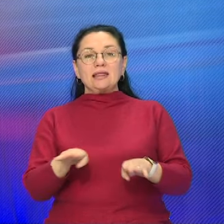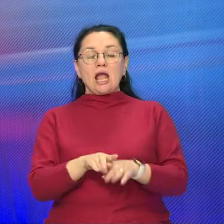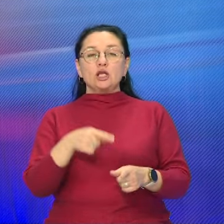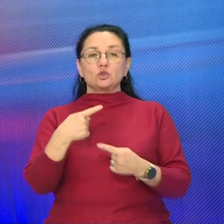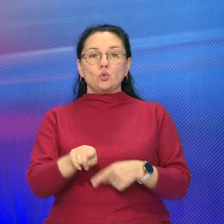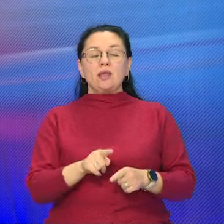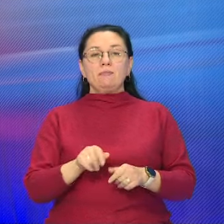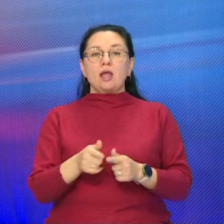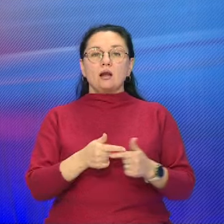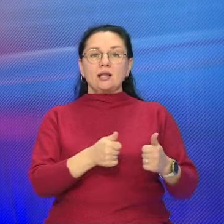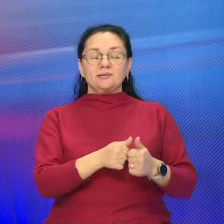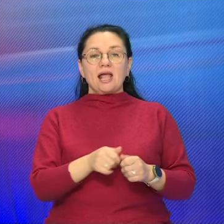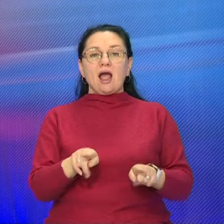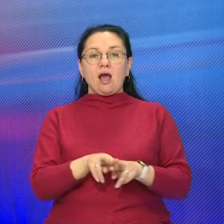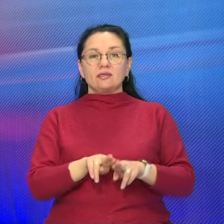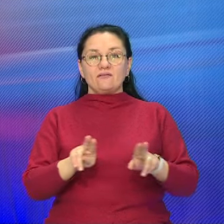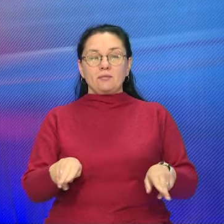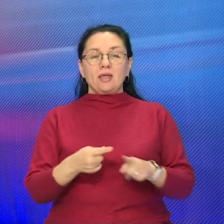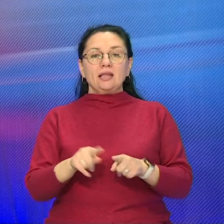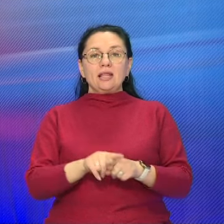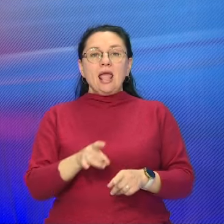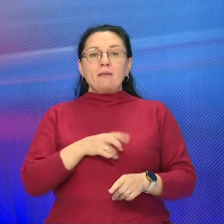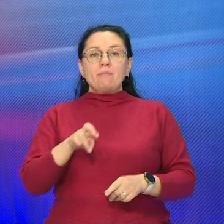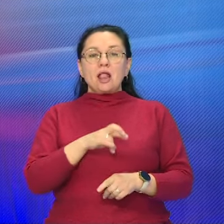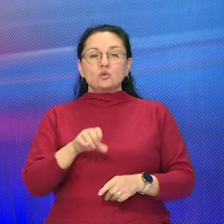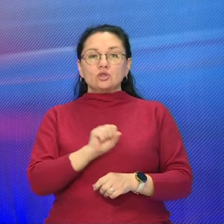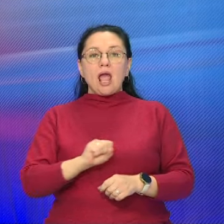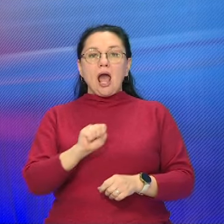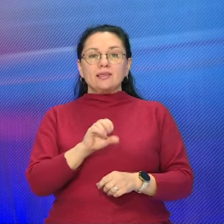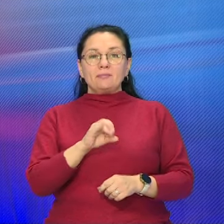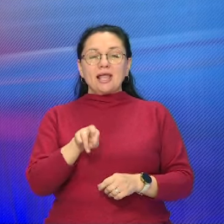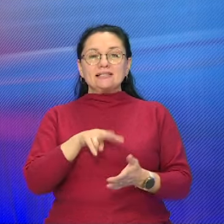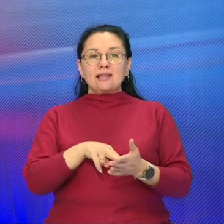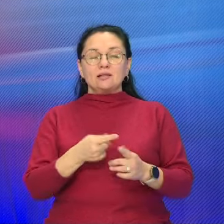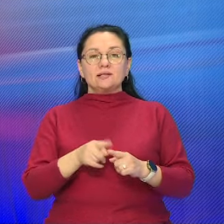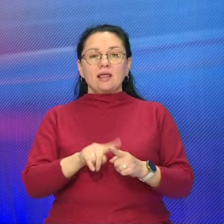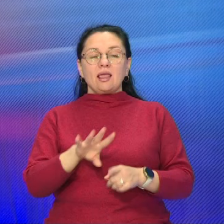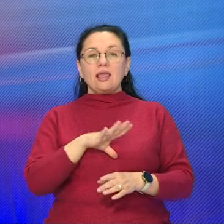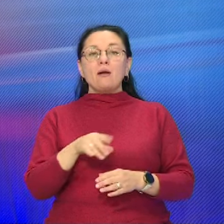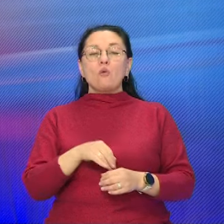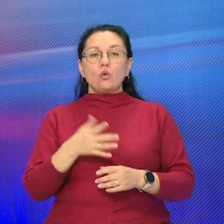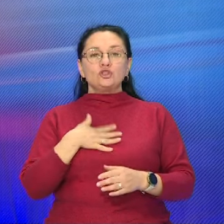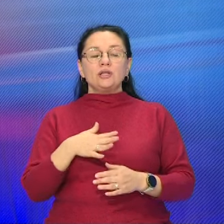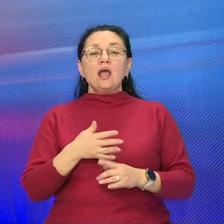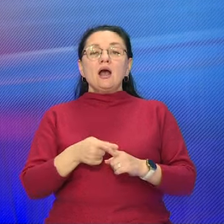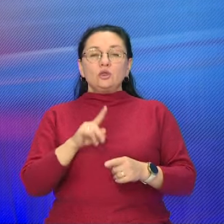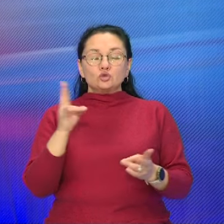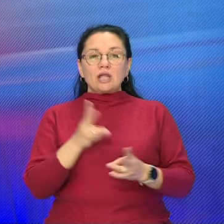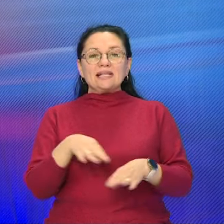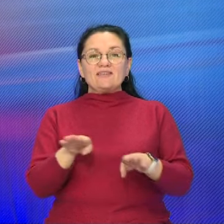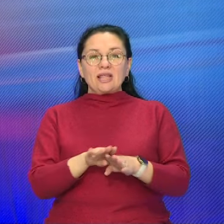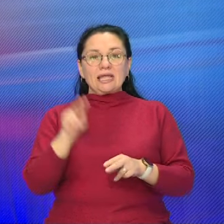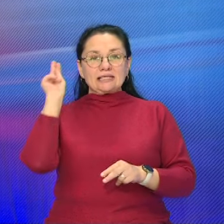структурами одновременно. Белорусская атомная станция заинтересована в подобных практических занятиях, так как это